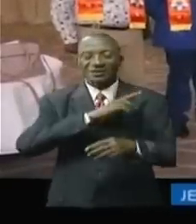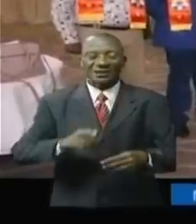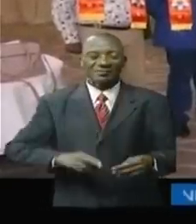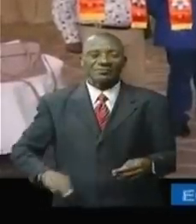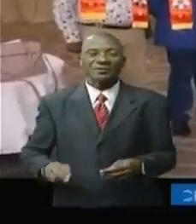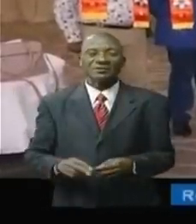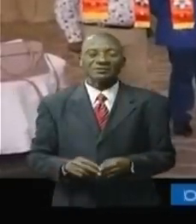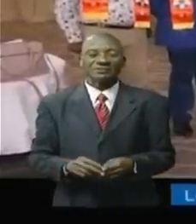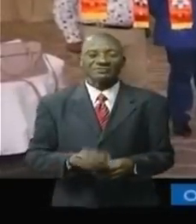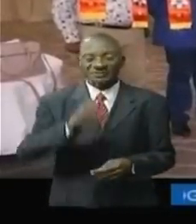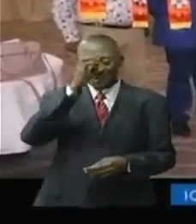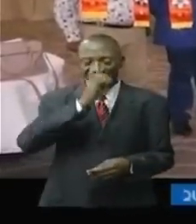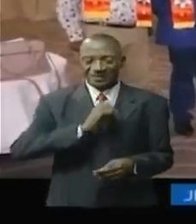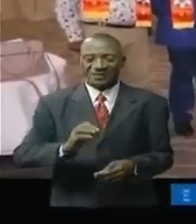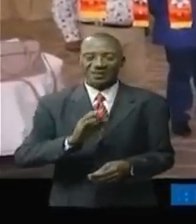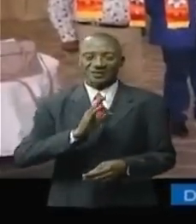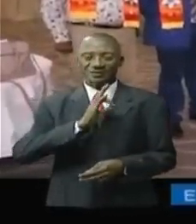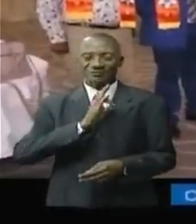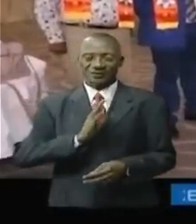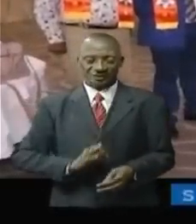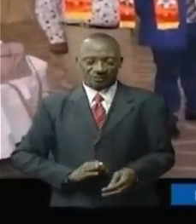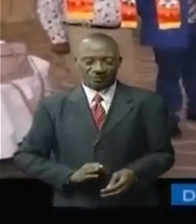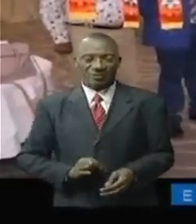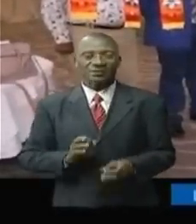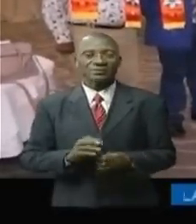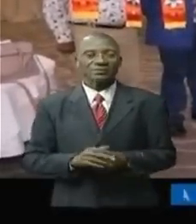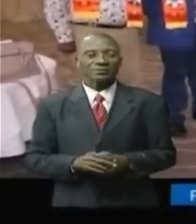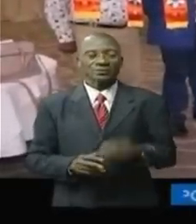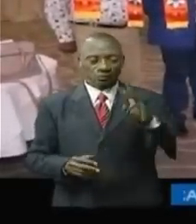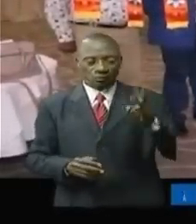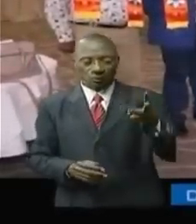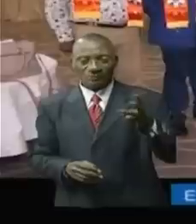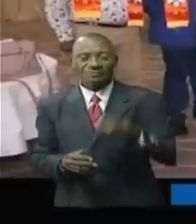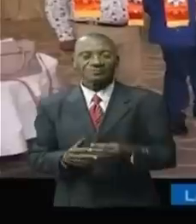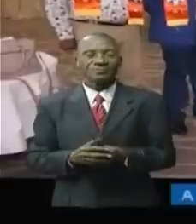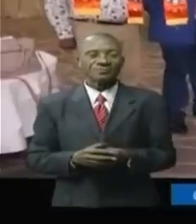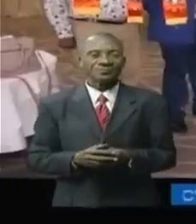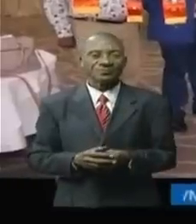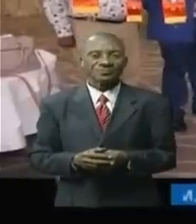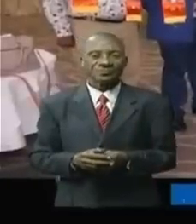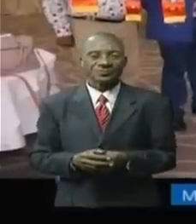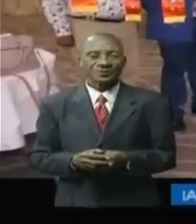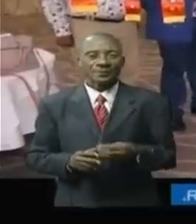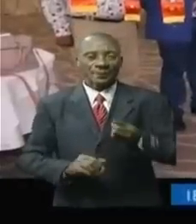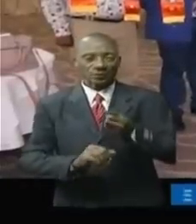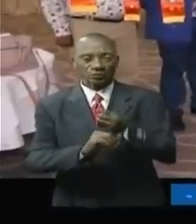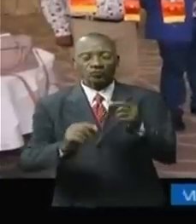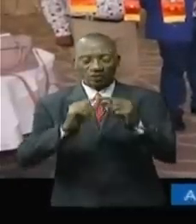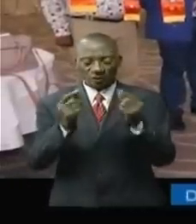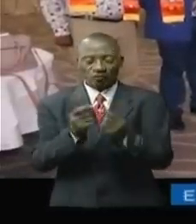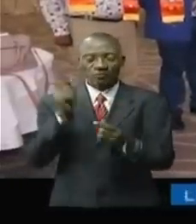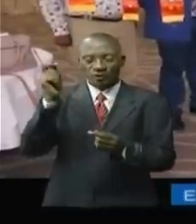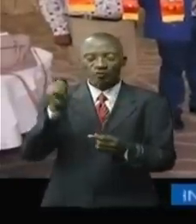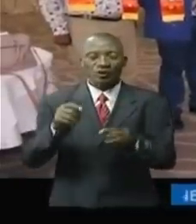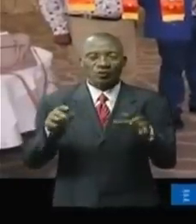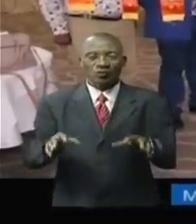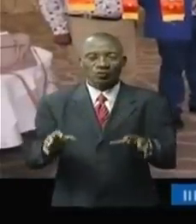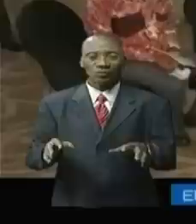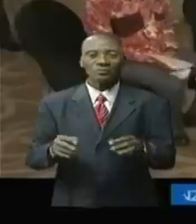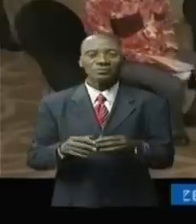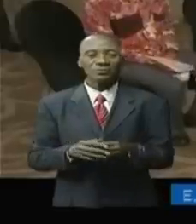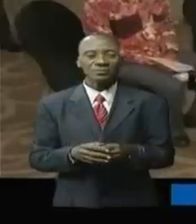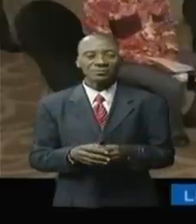Excellence Félix-Antoine Tshisekedi Tshilombo. Trois, soutenons les forces armées de la RDC qui